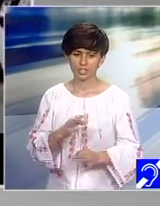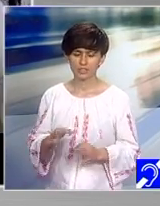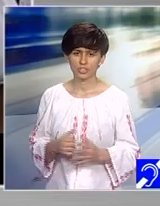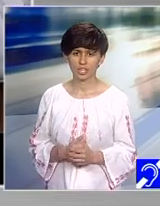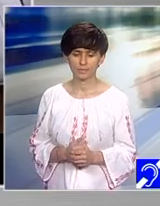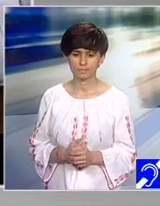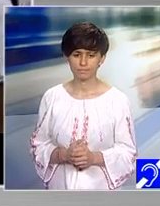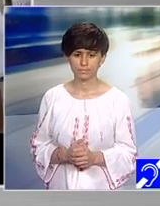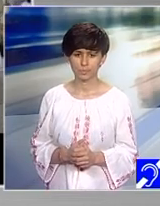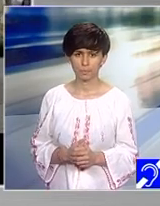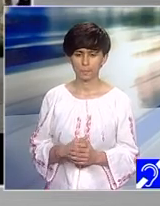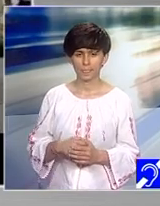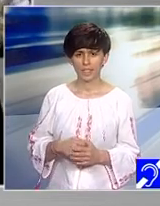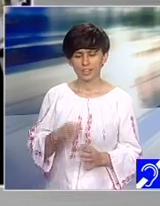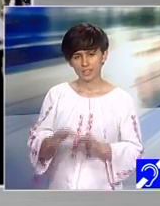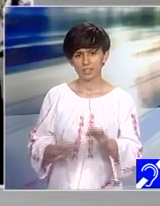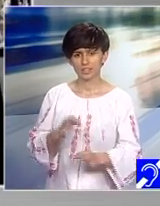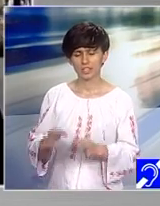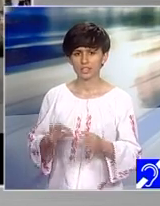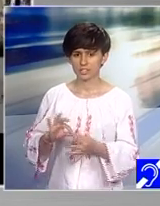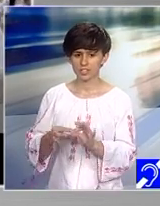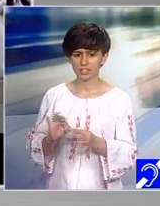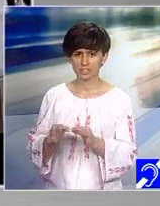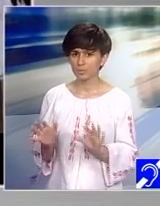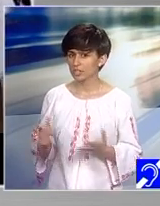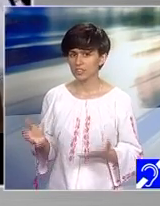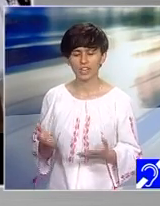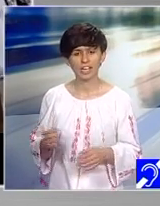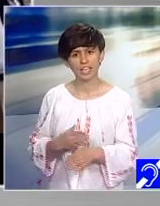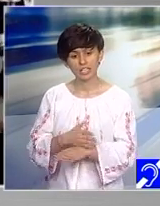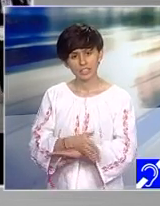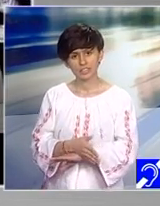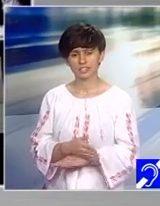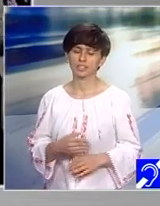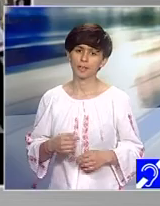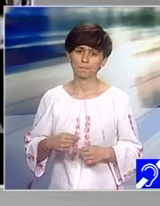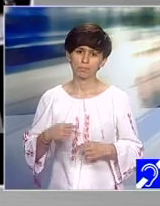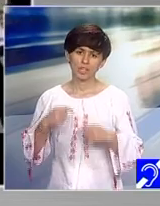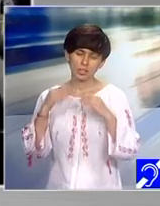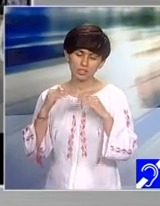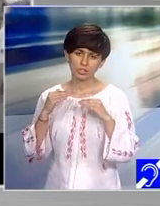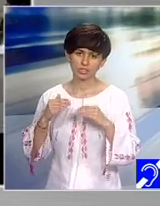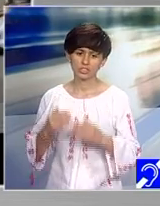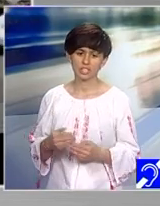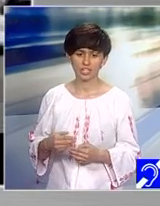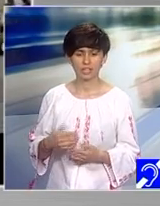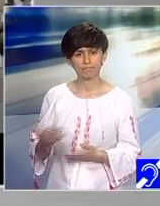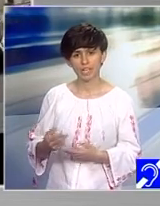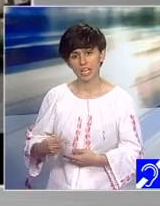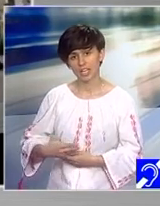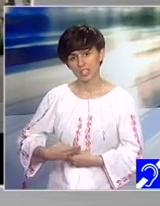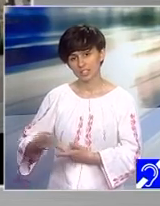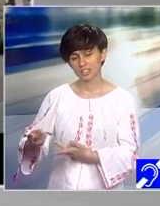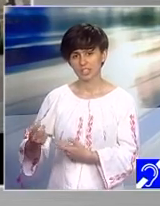altceva. Tradiția înseamnă ceva care se înscrie într-o serie supusă unei transmiteri în generație în generație, iar